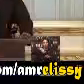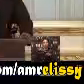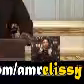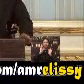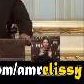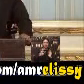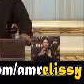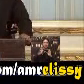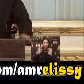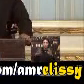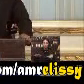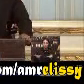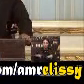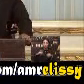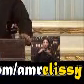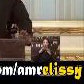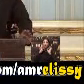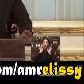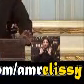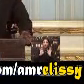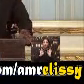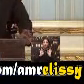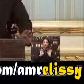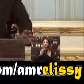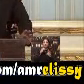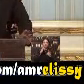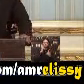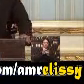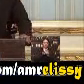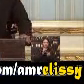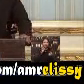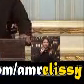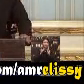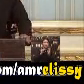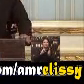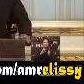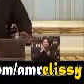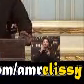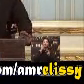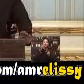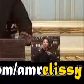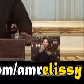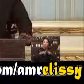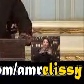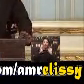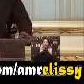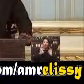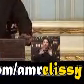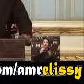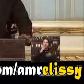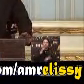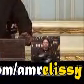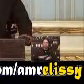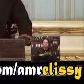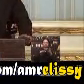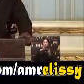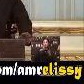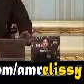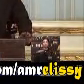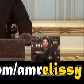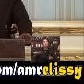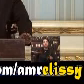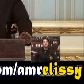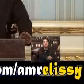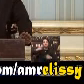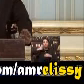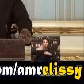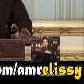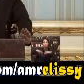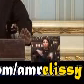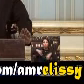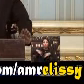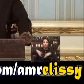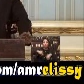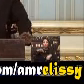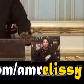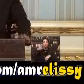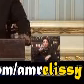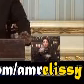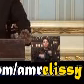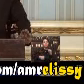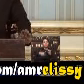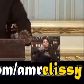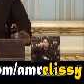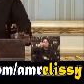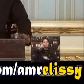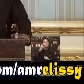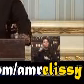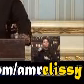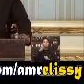ان نستغل وجودهم في هذا المحفل ولا ينتهي بمجرد احتفالية، وان نخرج بقرار في موضوع اطفال الشوارع لانه موضوع جد